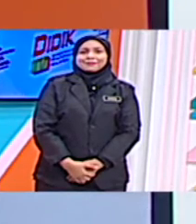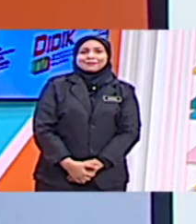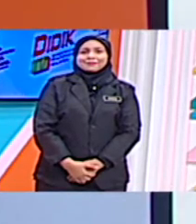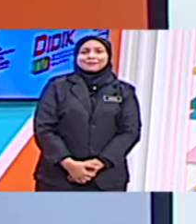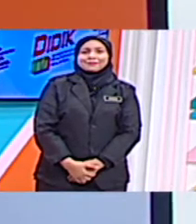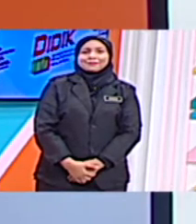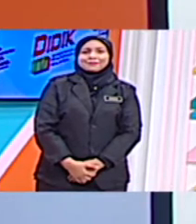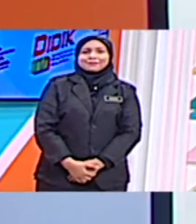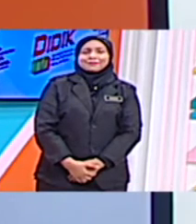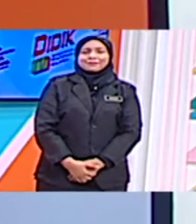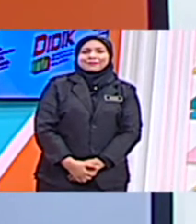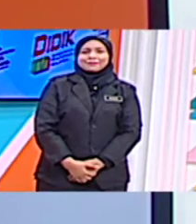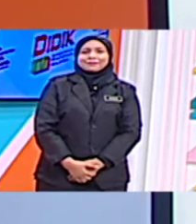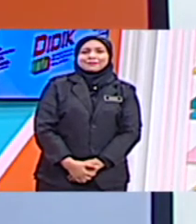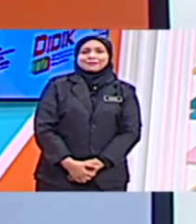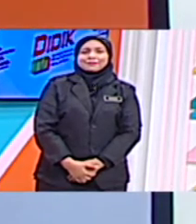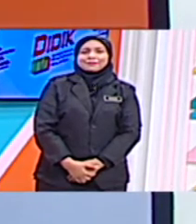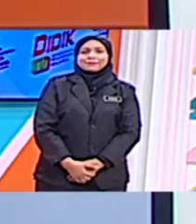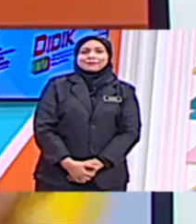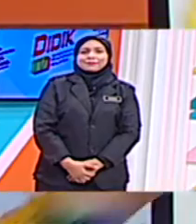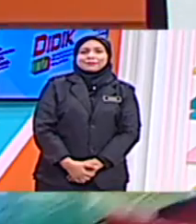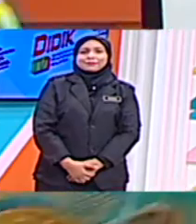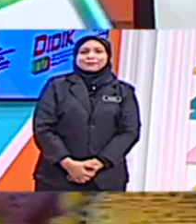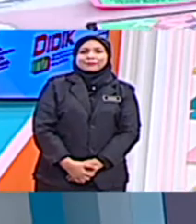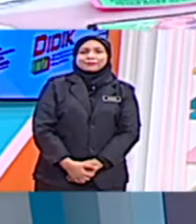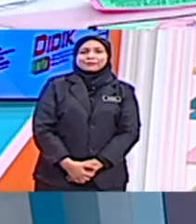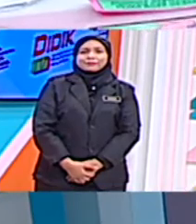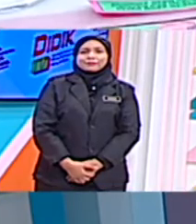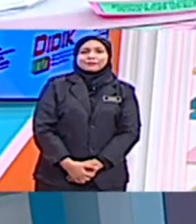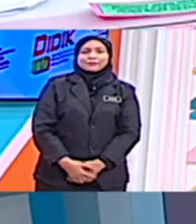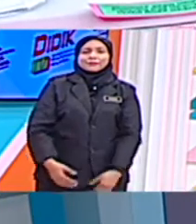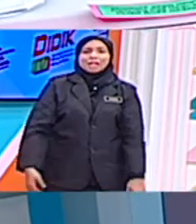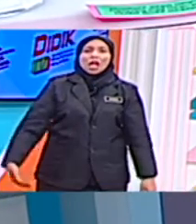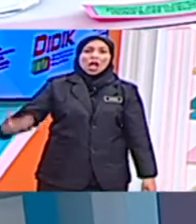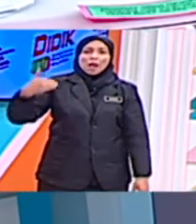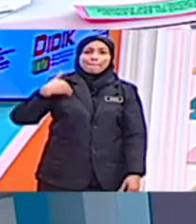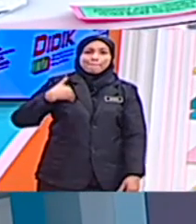Sementara murid ni tengok, nanti kita tengok sama tak jawapan kita dengan jawapan murid-murid ni.